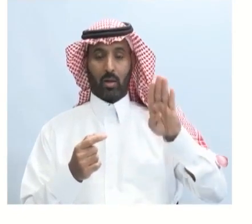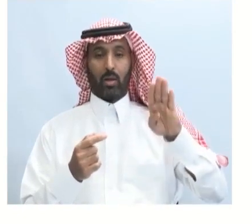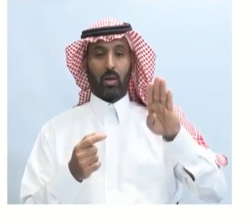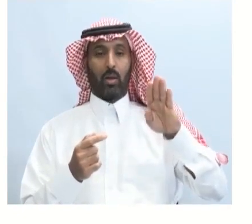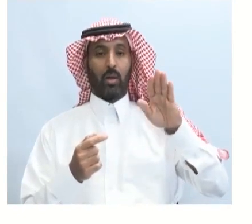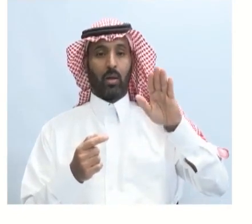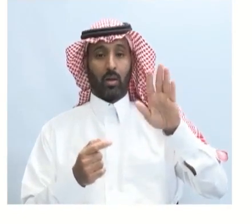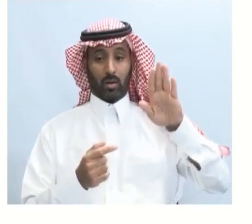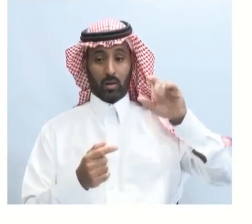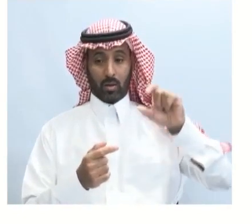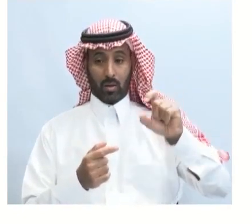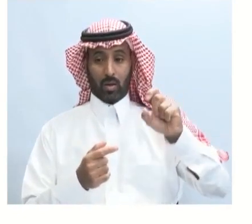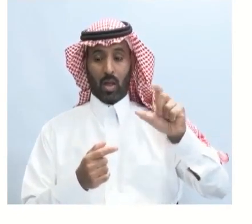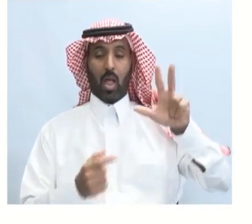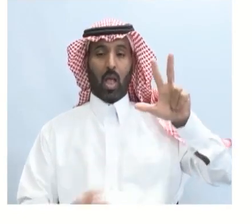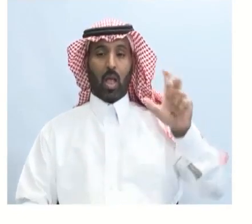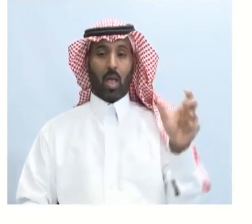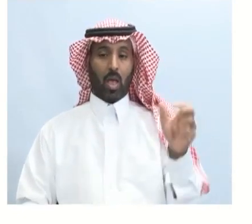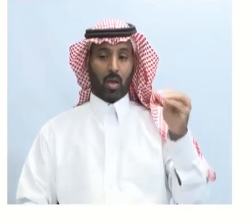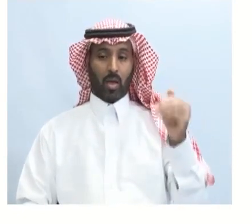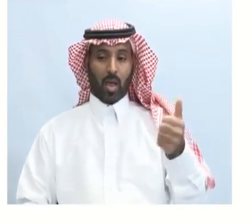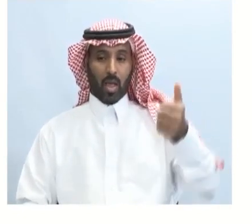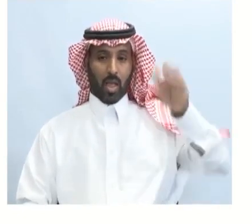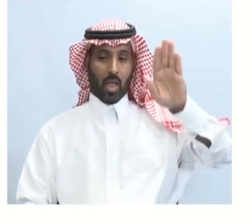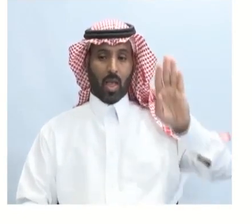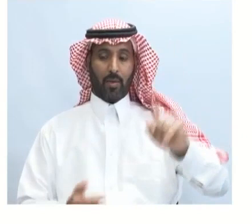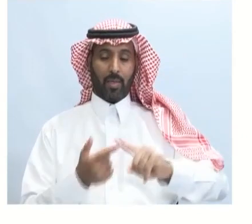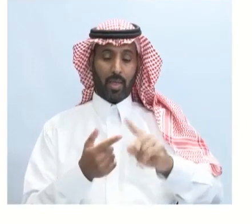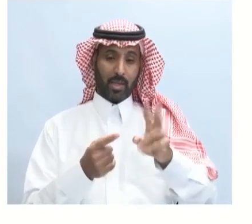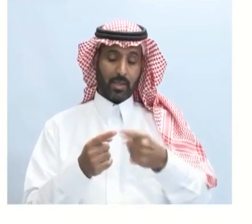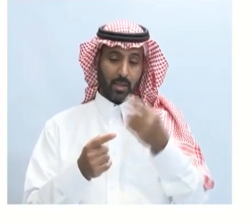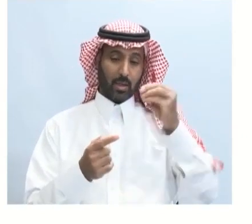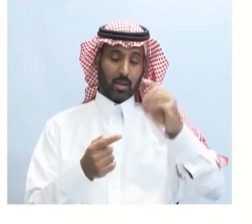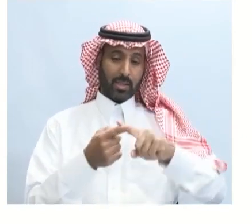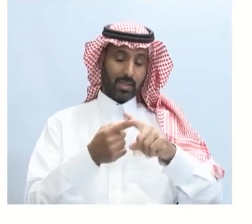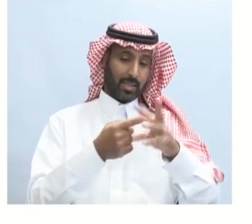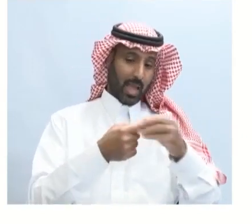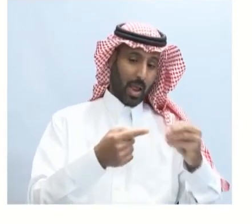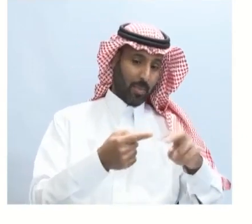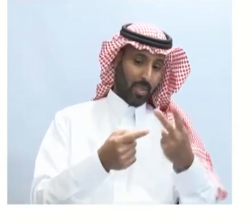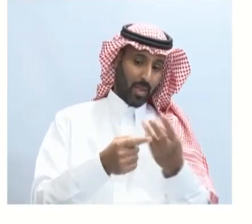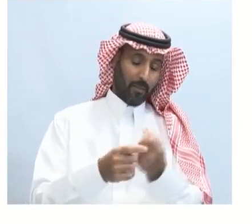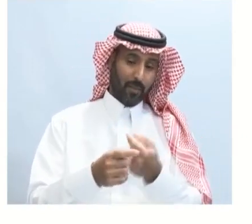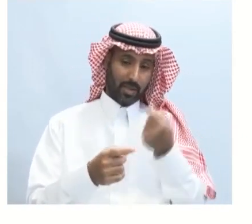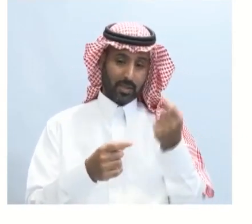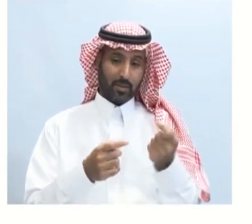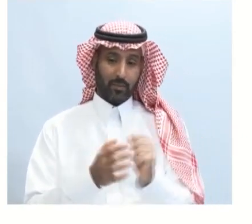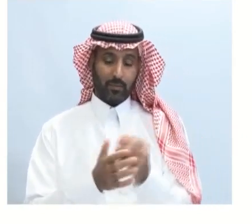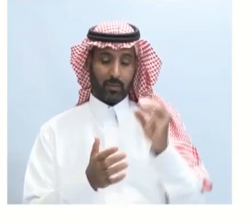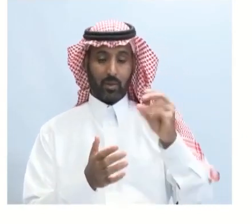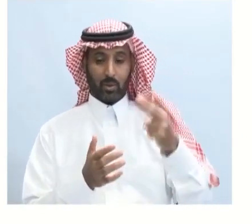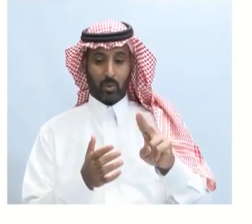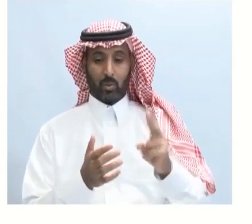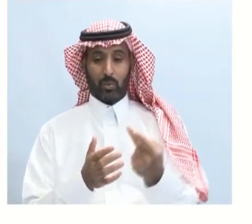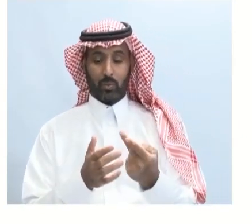النحاس عدد الاكس له موجب اثين والاكسجين سالب اثنين اصبحت هنا المحصله تساوي صفر اذا الصيغه